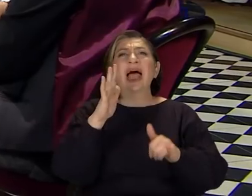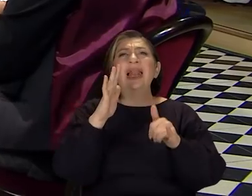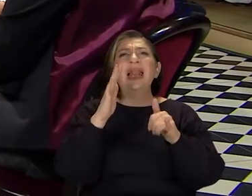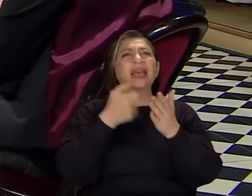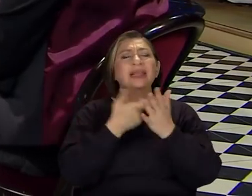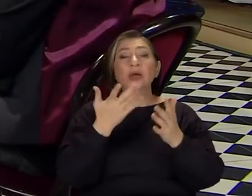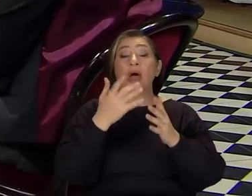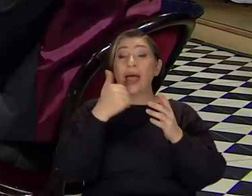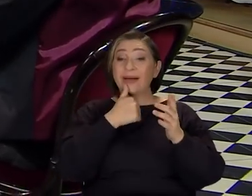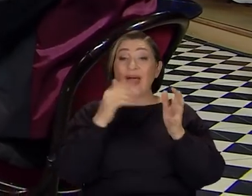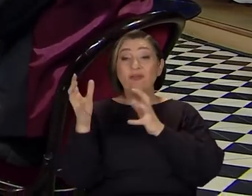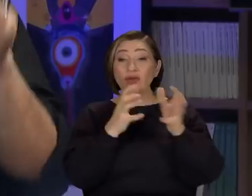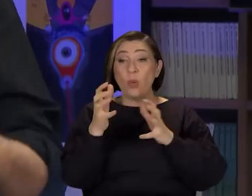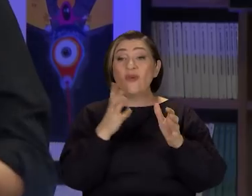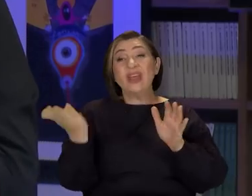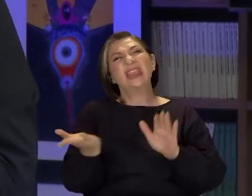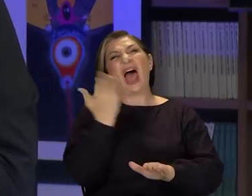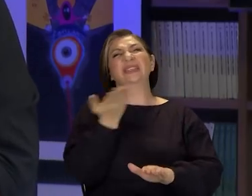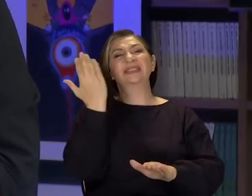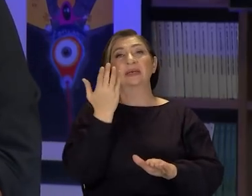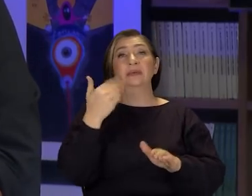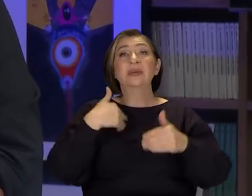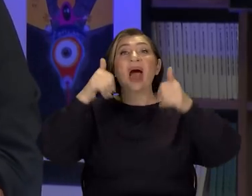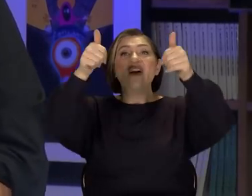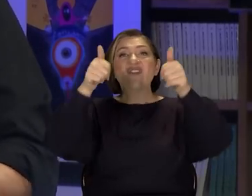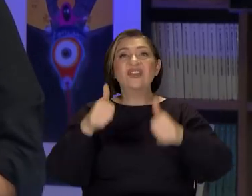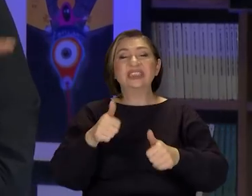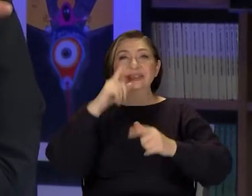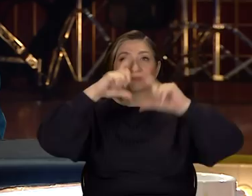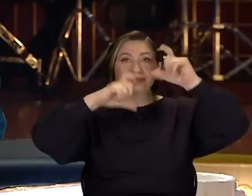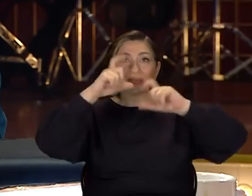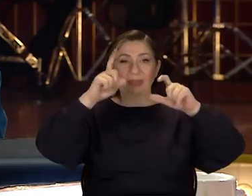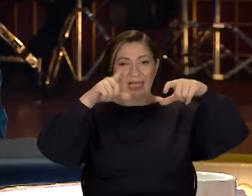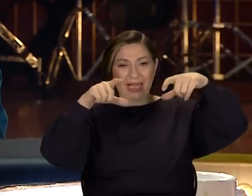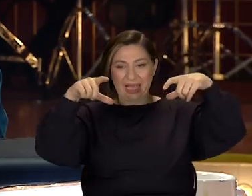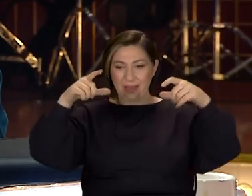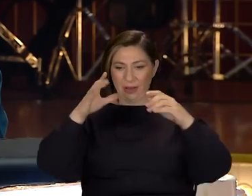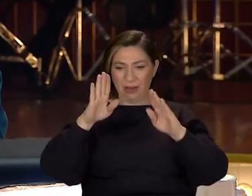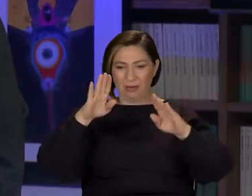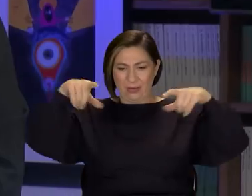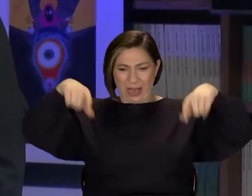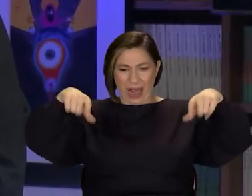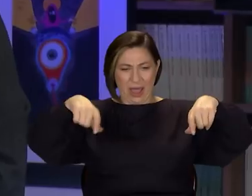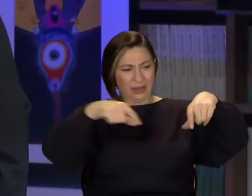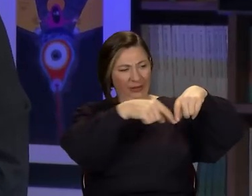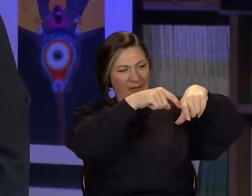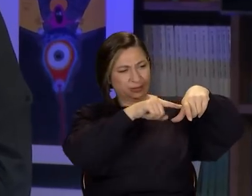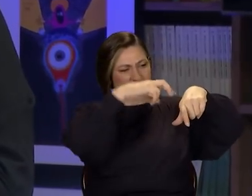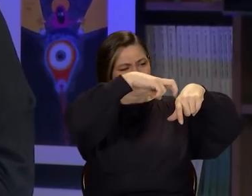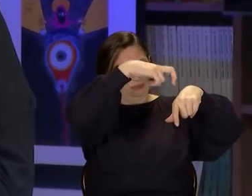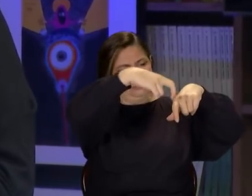ve Dahası'ydı. Güzel. Bizim afişimizde Mehmet çekti, Mehmet Turgut. Bir kale direğinin üstünde işte Cem abi, ben ve